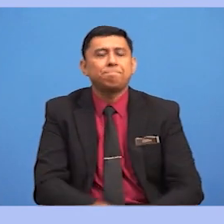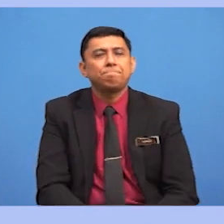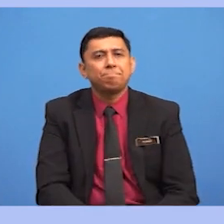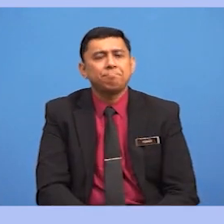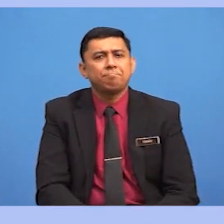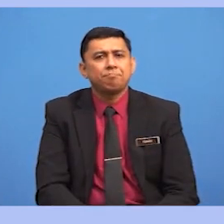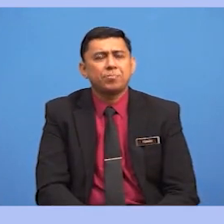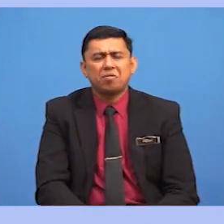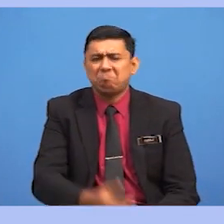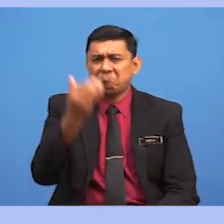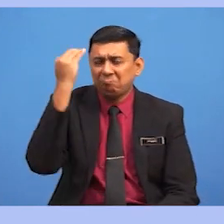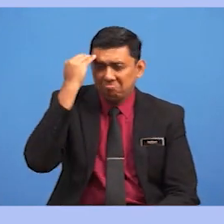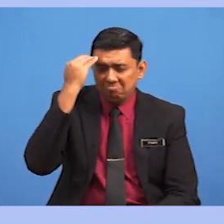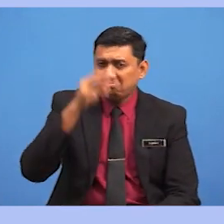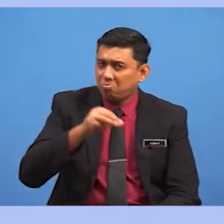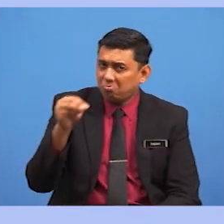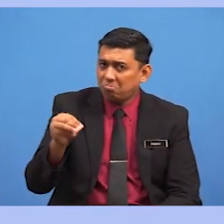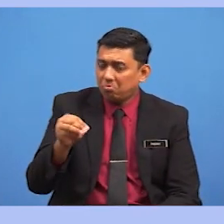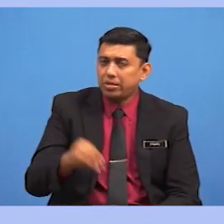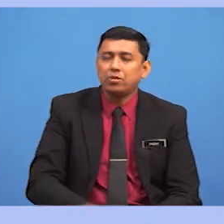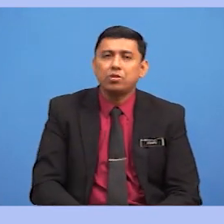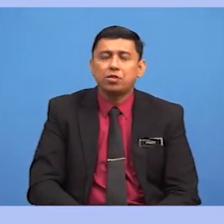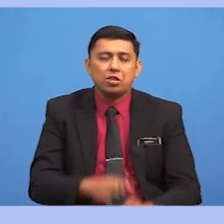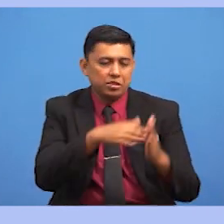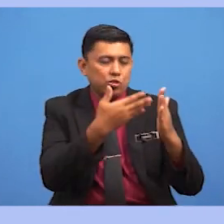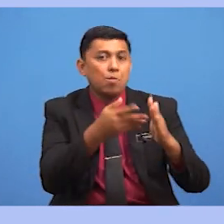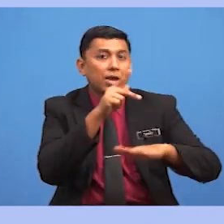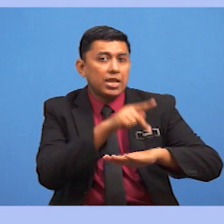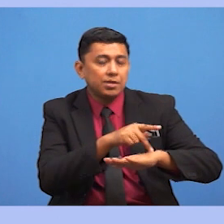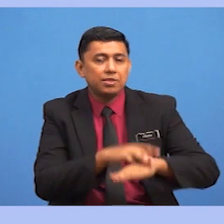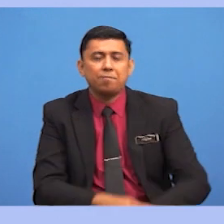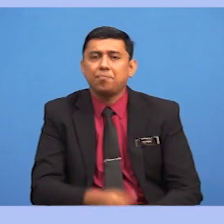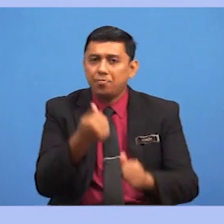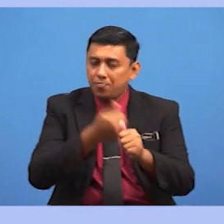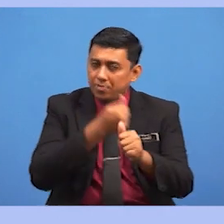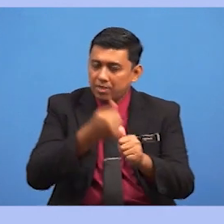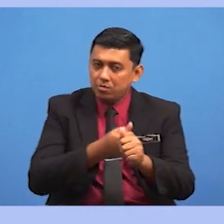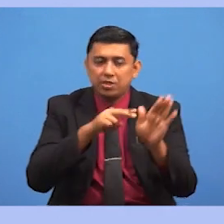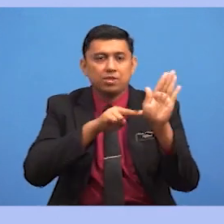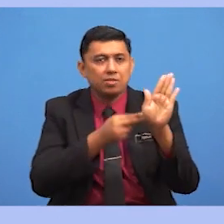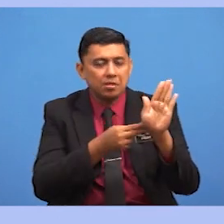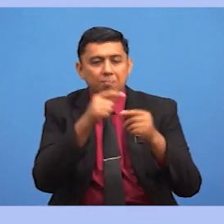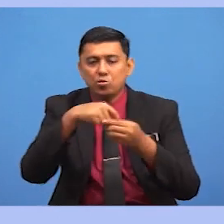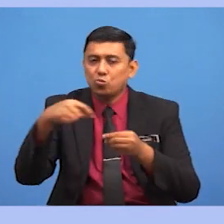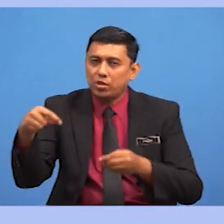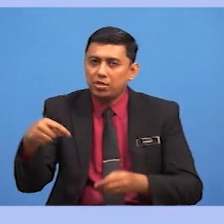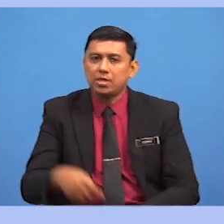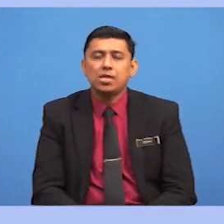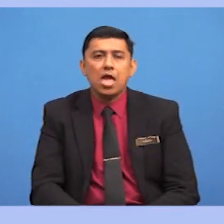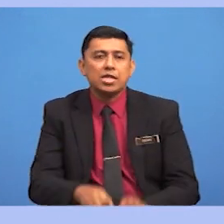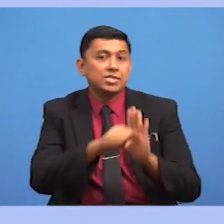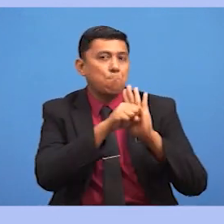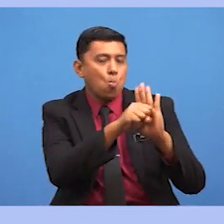yang murid-murid ketahui, dalam jadual berkala unsur moden, setiap unsur ditulis dalam bentuk